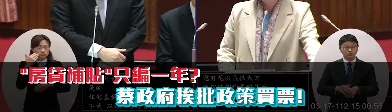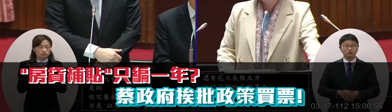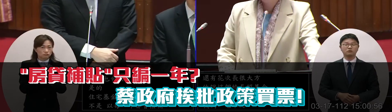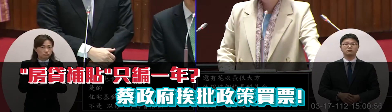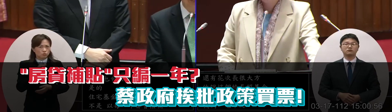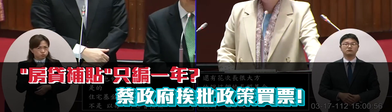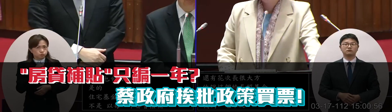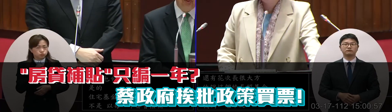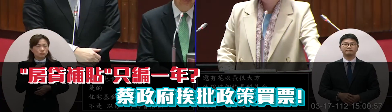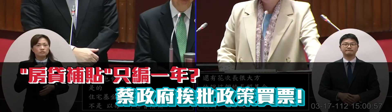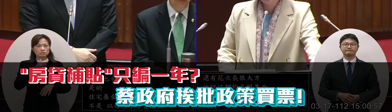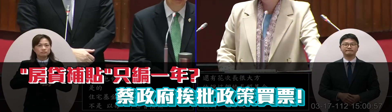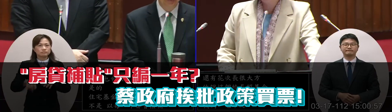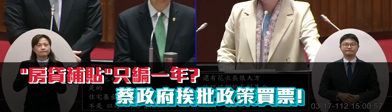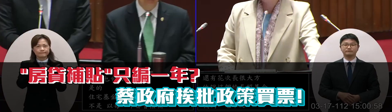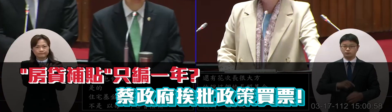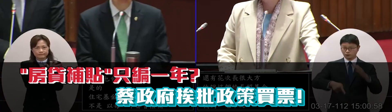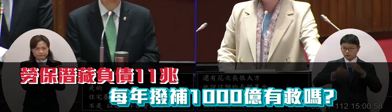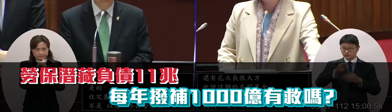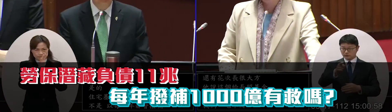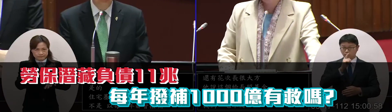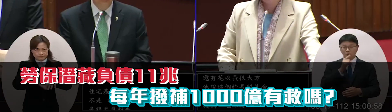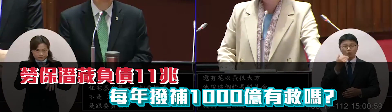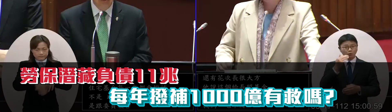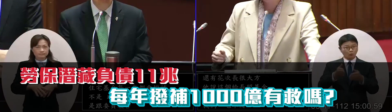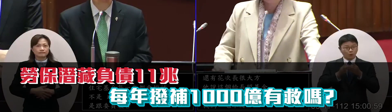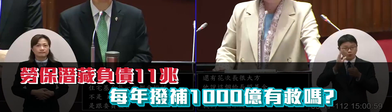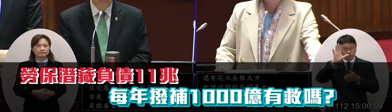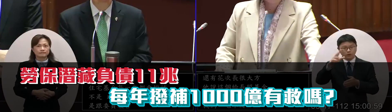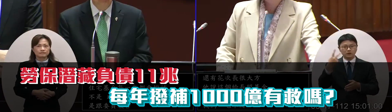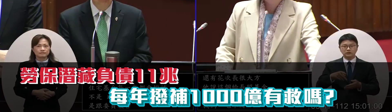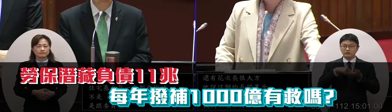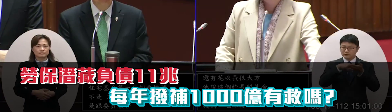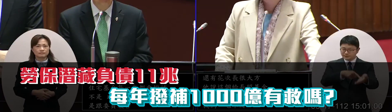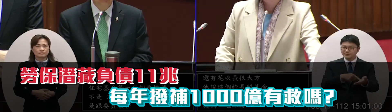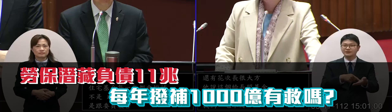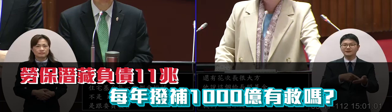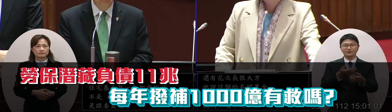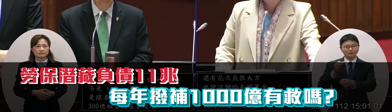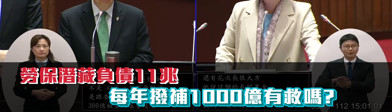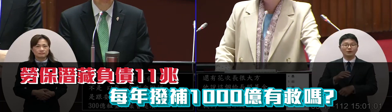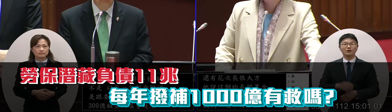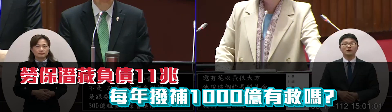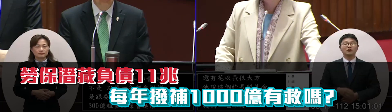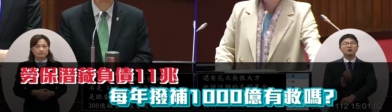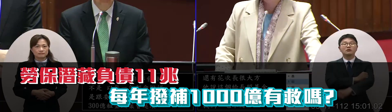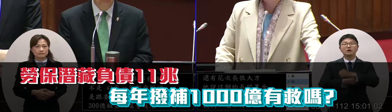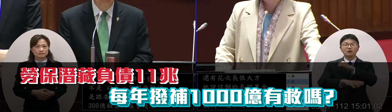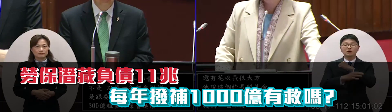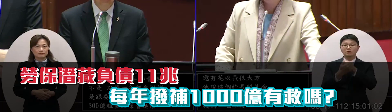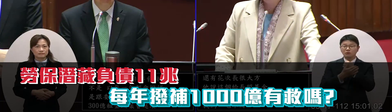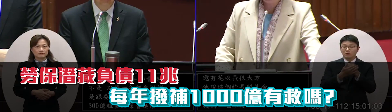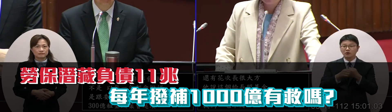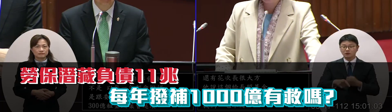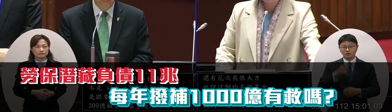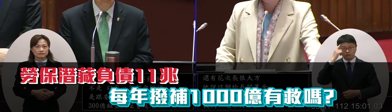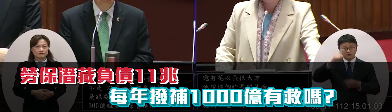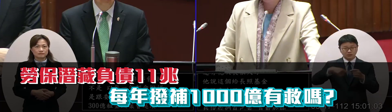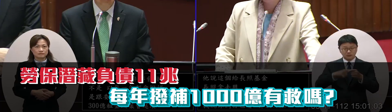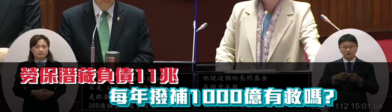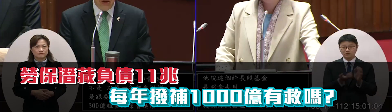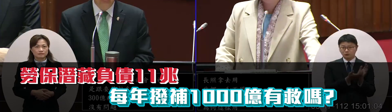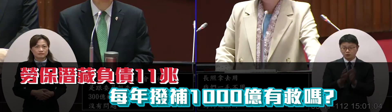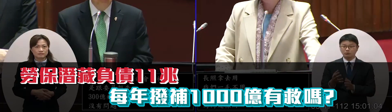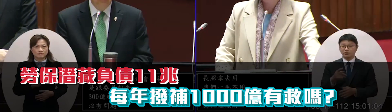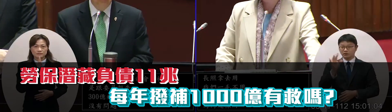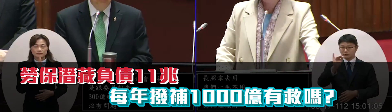们就会编列了，这个不用担心。 院长您说哈，有需要就会编列。那我的劳保拨补的部分，您明年准备编